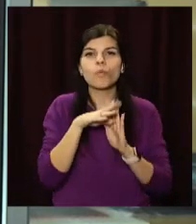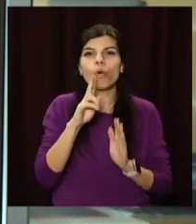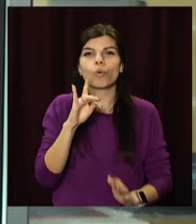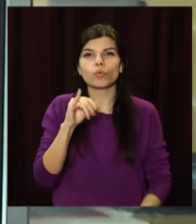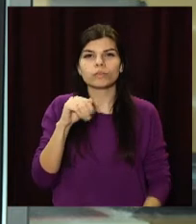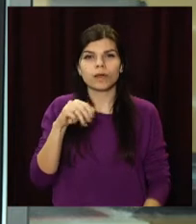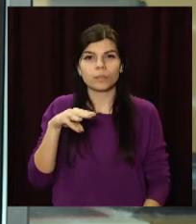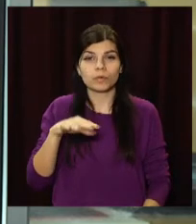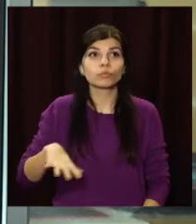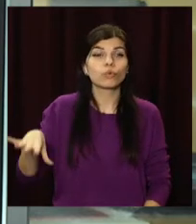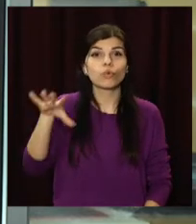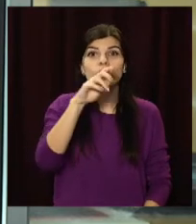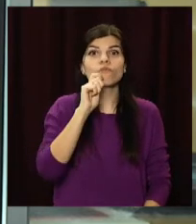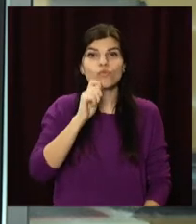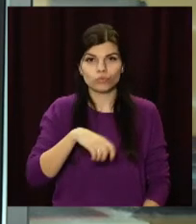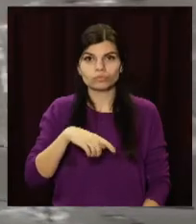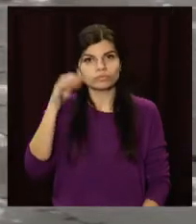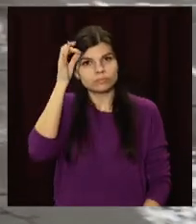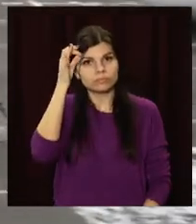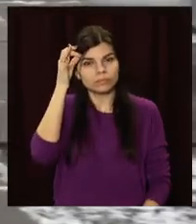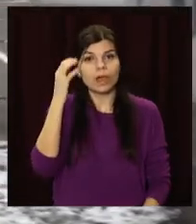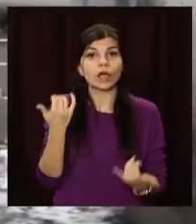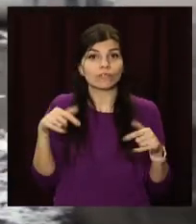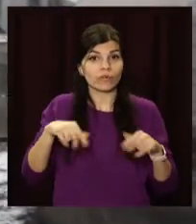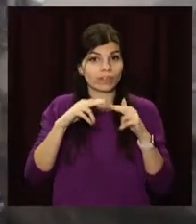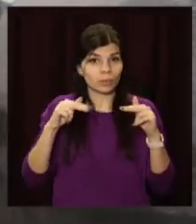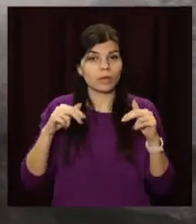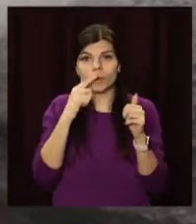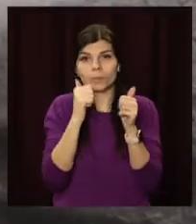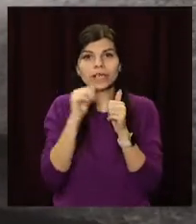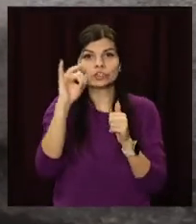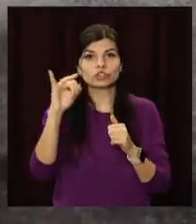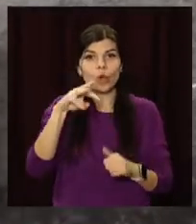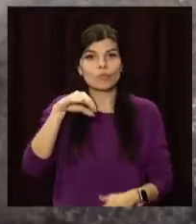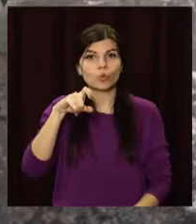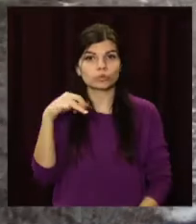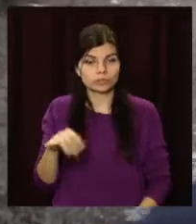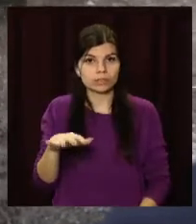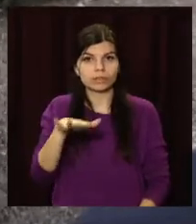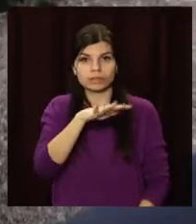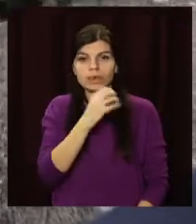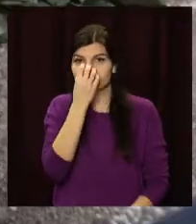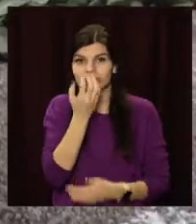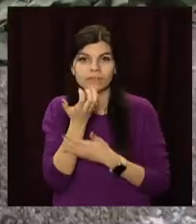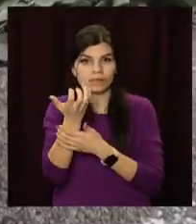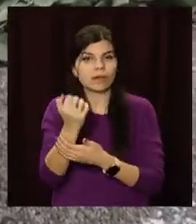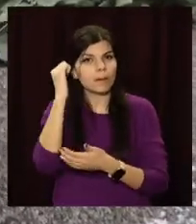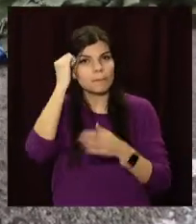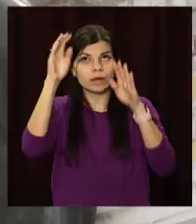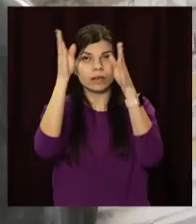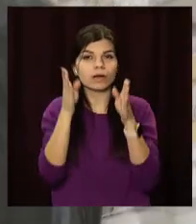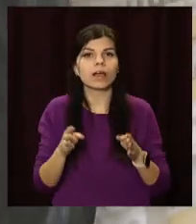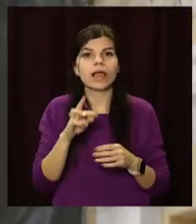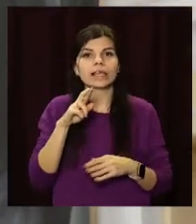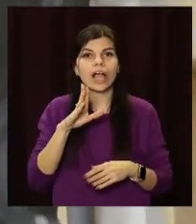країні. У Дніпрі заходи пройшли на площі біля історичного музею. Громадські активісти, обласна та міська влада поклали квіти до пам'ятника